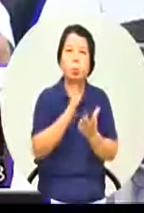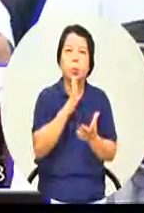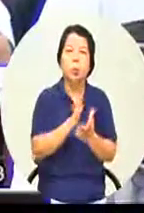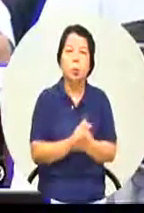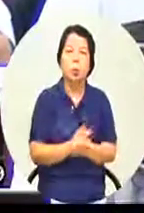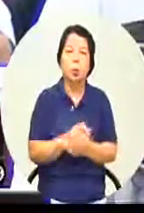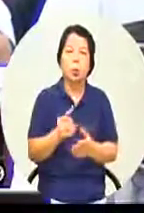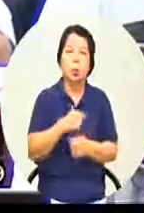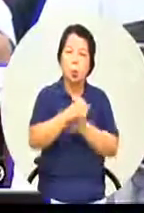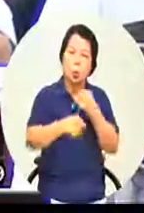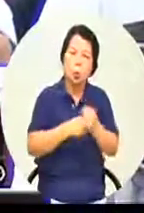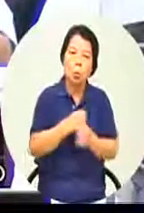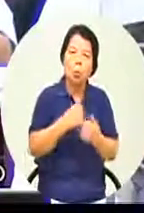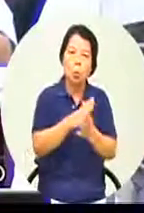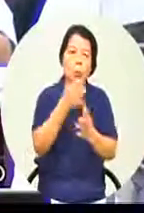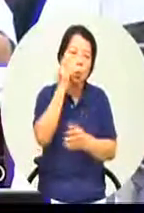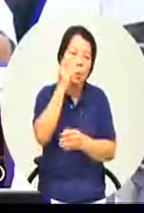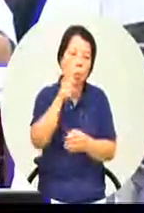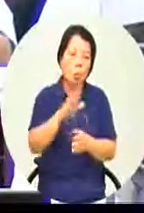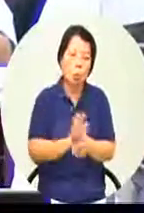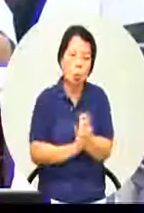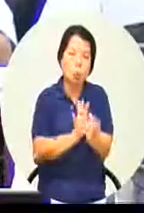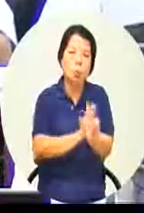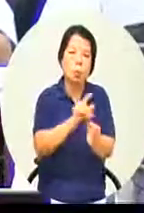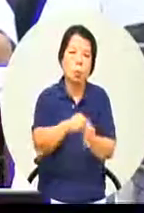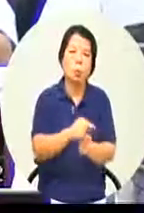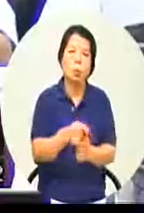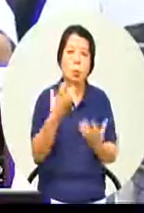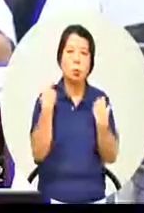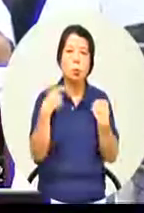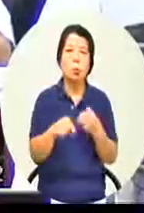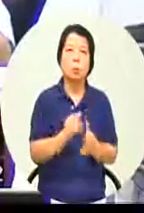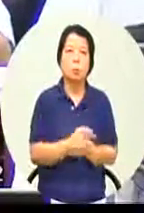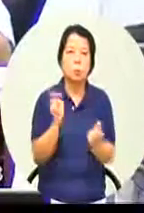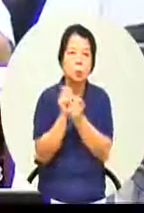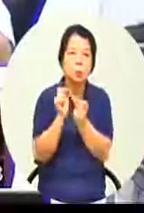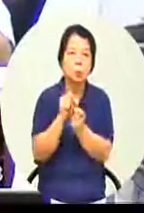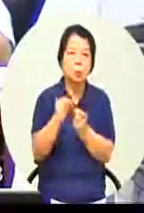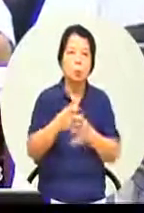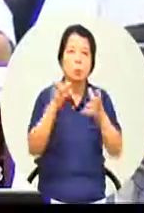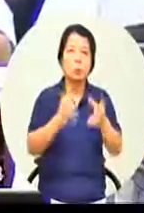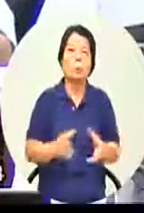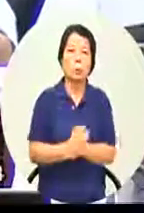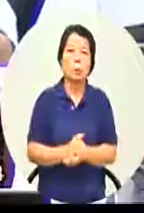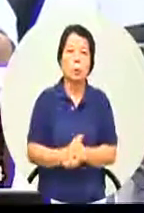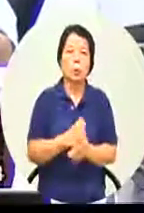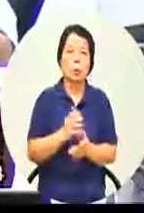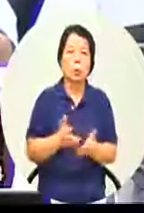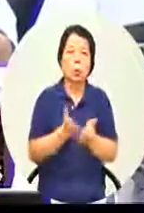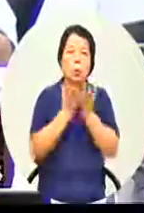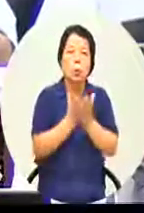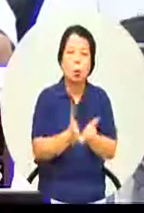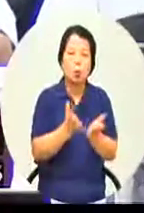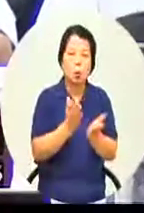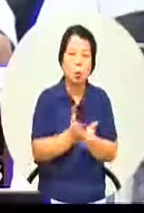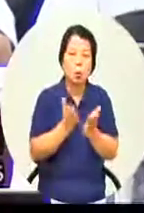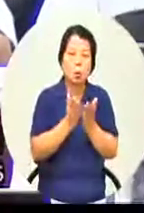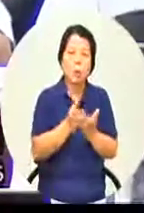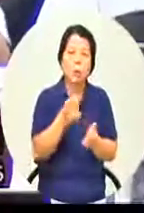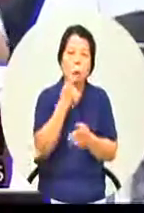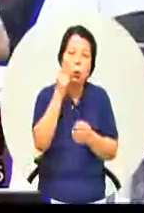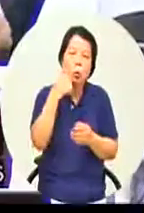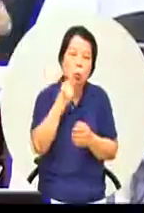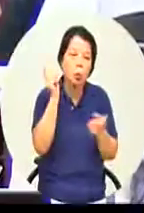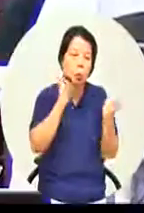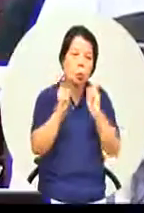域的这个委托是由观光局在进行。那我们也最近在这个地方有办了这个水域的活动，有一些趣味竞赛，所